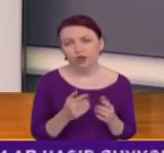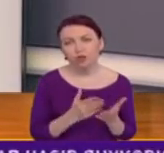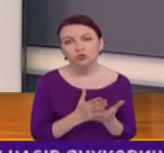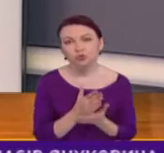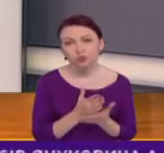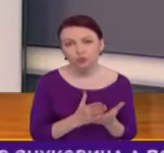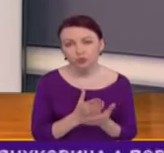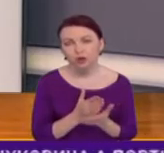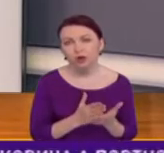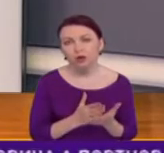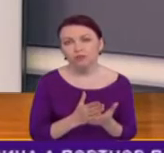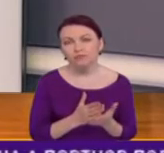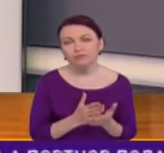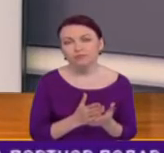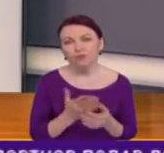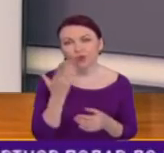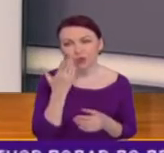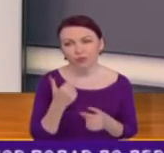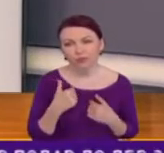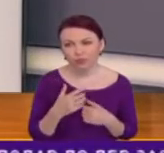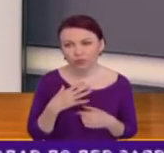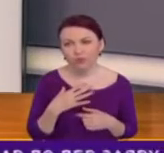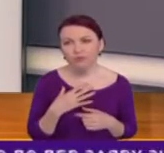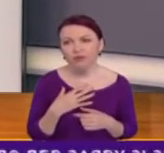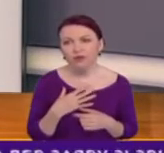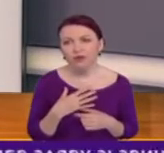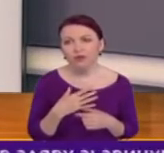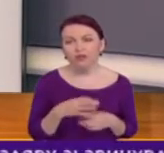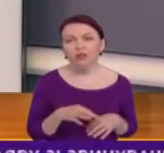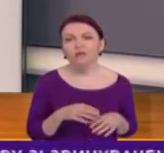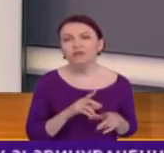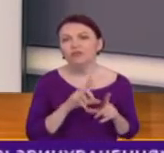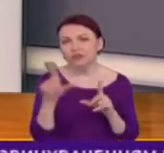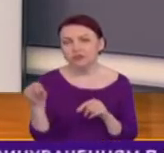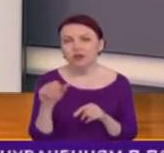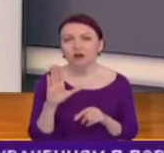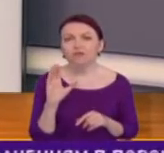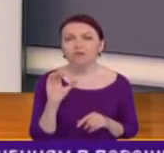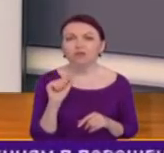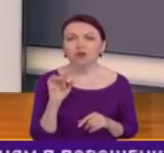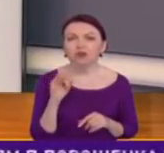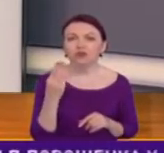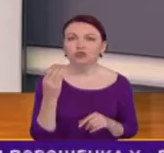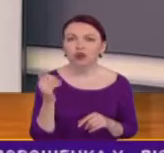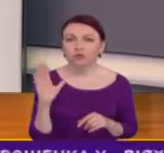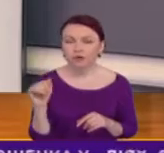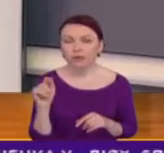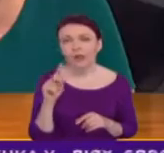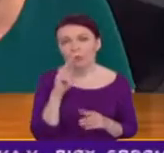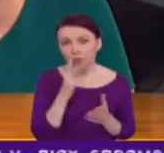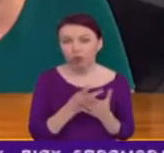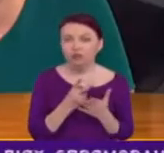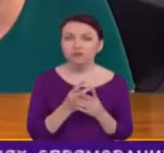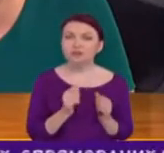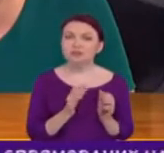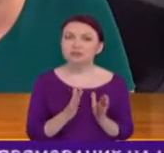служба, коли ми були на виїзді на раді у Варшаві, нам показували систему,